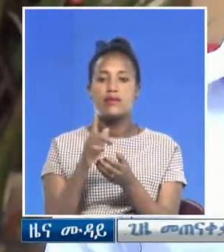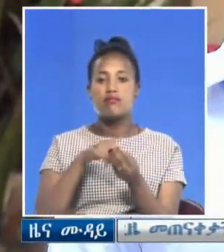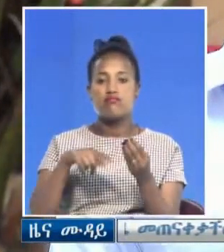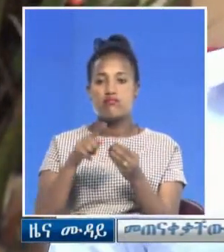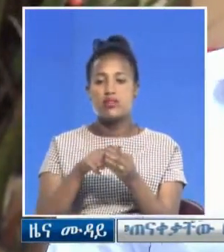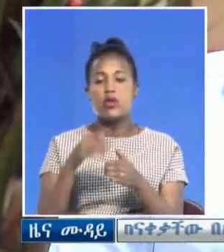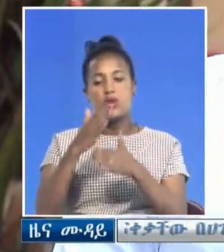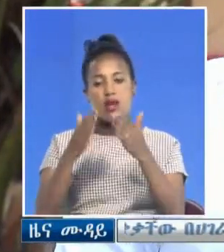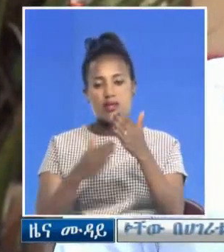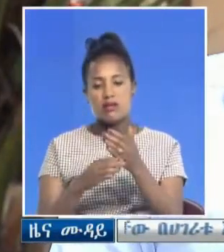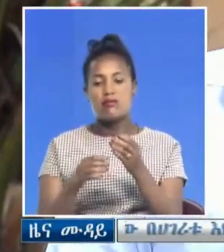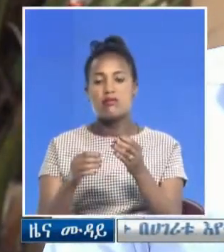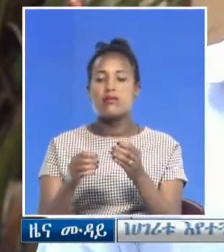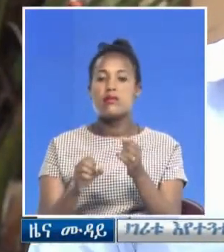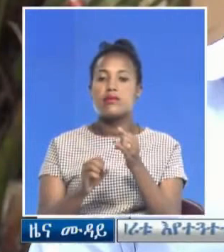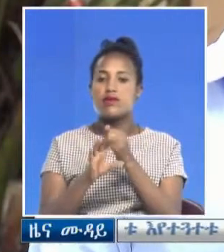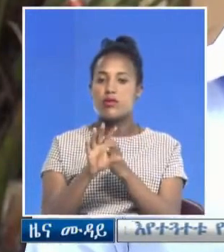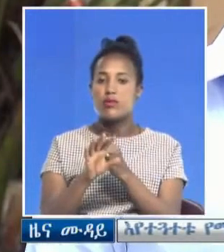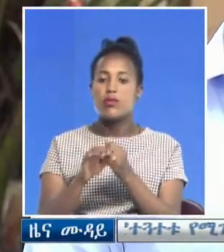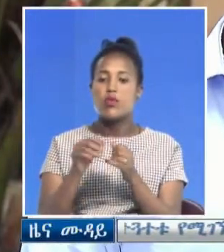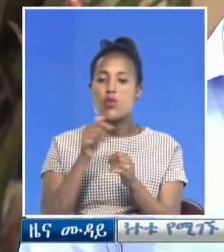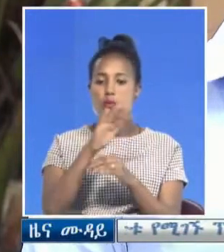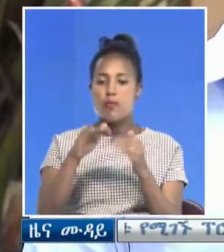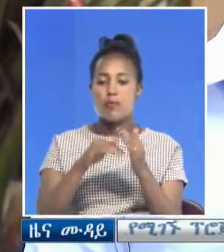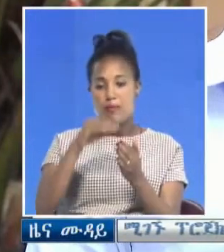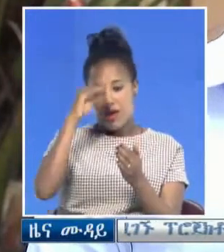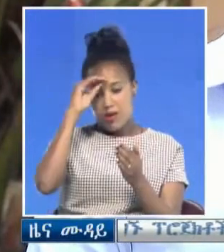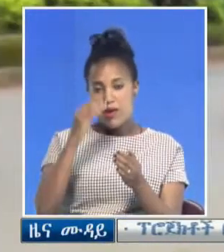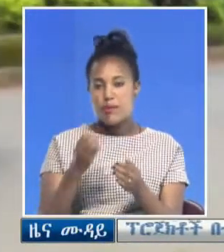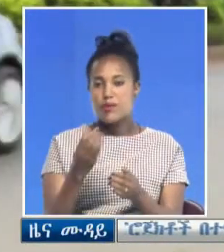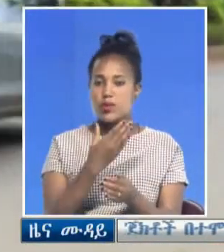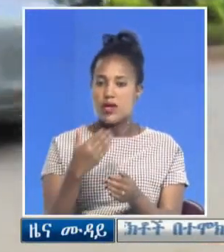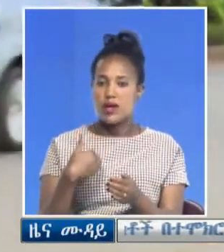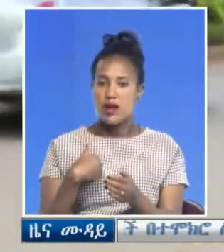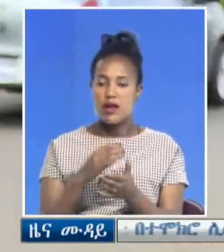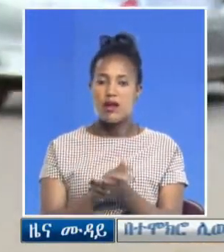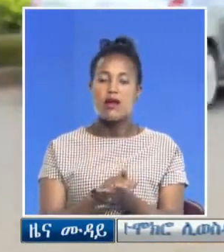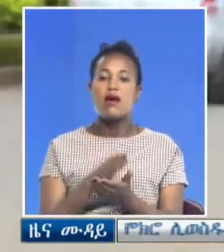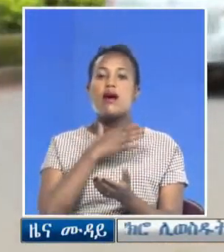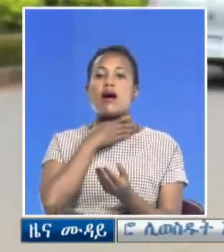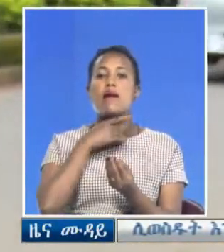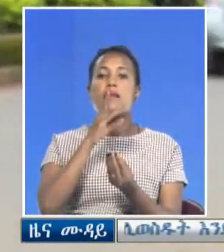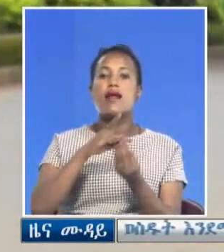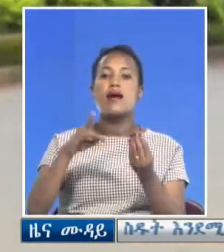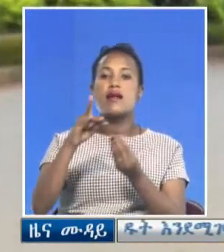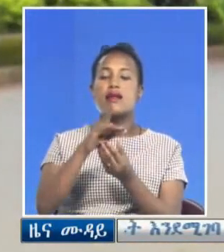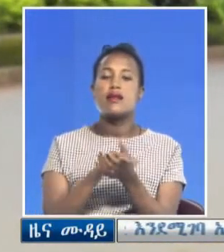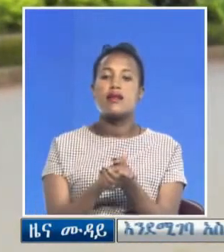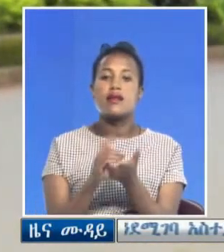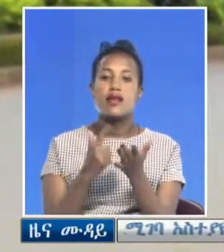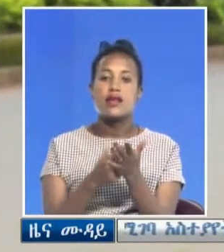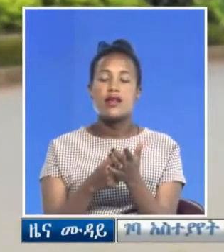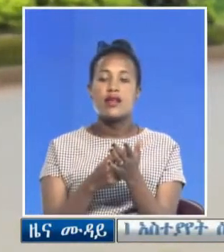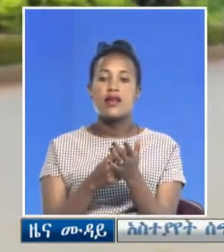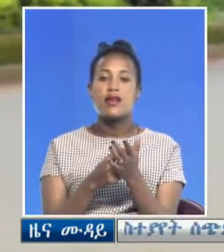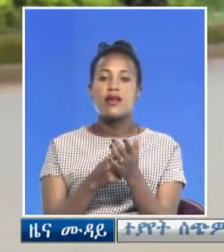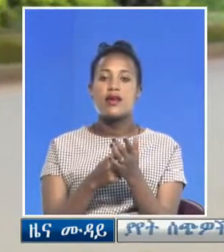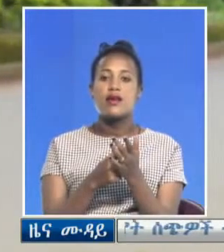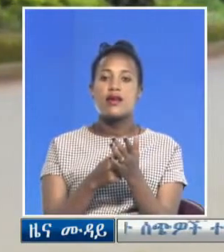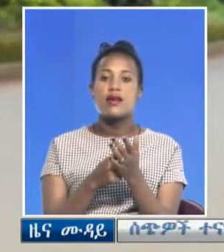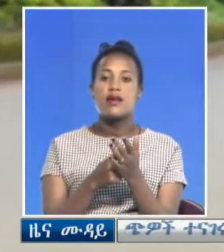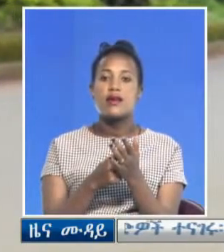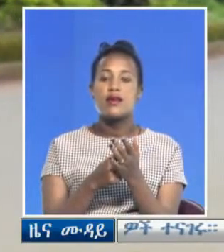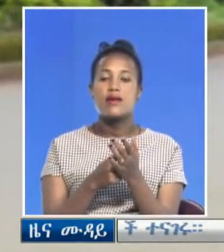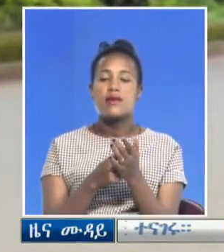ኮንትራክተር ሴክተሩም የሚማረው በርከት ያለ ነገር አለ። አማራ ክልልሽ የሽንኩርት እንኳን ውድነት ተፈጥሯል ማለት ያ